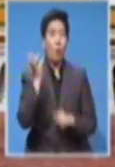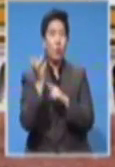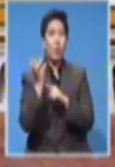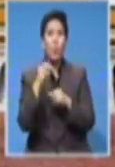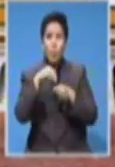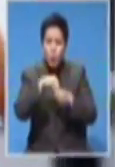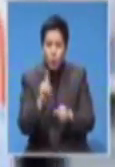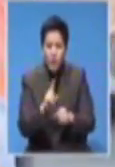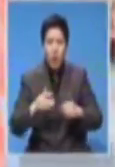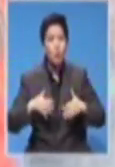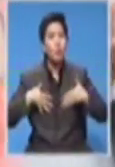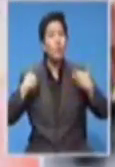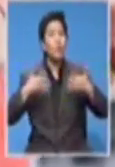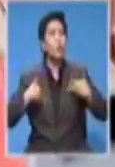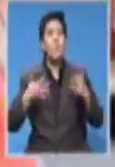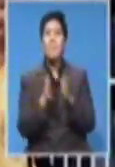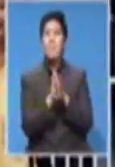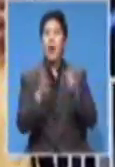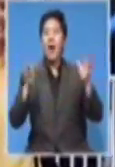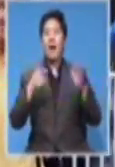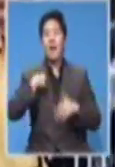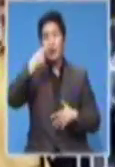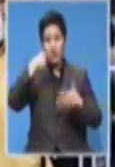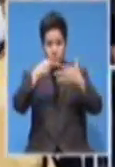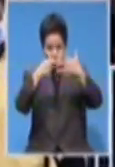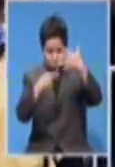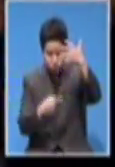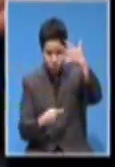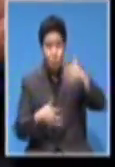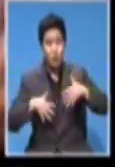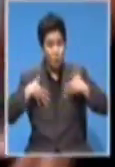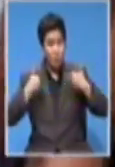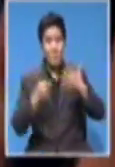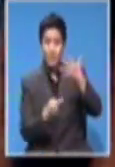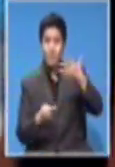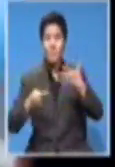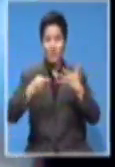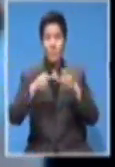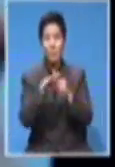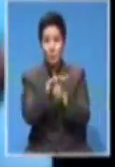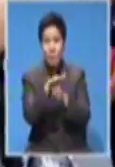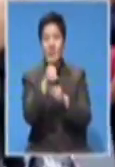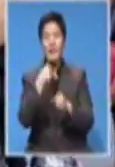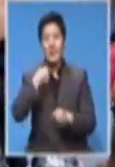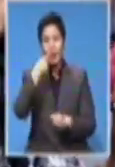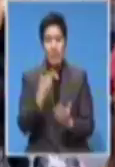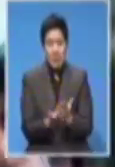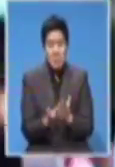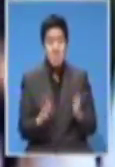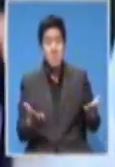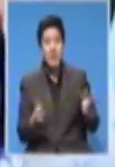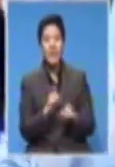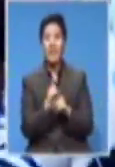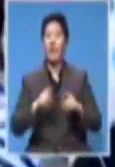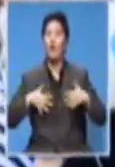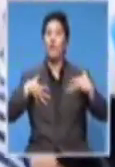จะอยู่ที่ไหนกันประเทศไหนมีความสุขมากความสุขน้อยประเทศไทยอยู่ในระดับที่มีความสุขมากนะครับถึงแม้ว่าเราจะไม่มีสตางค์มากนักเรายังยาก